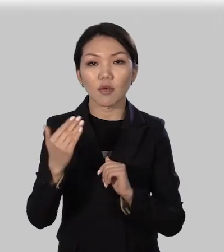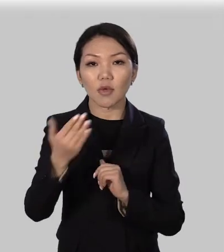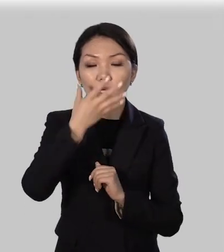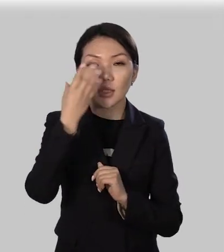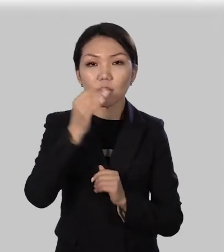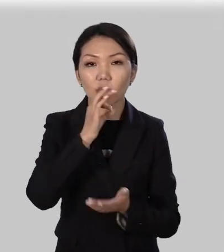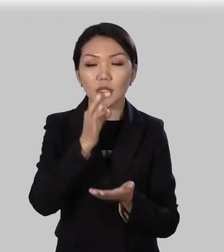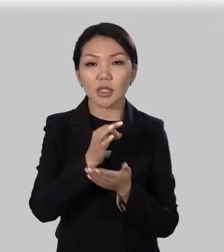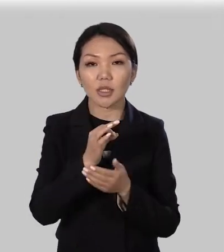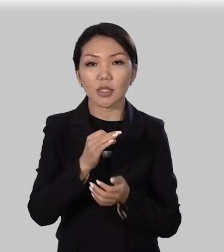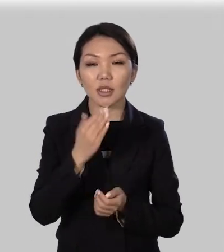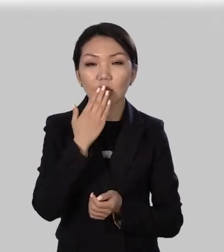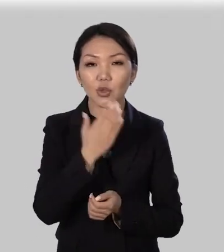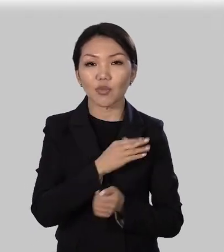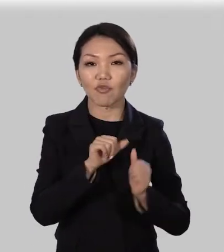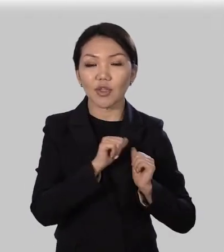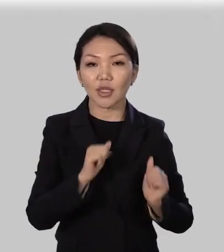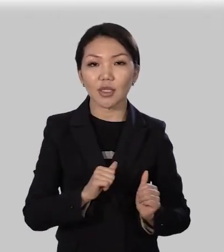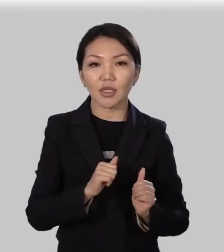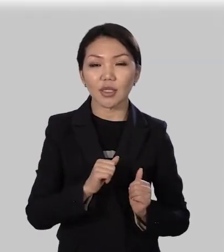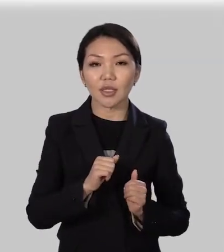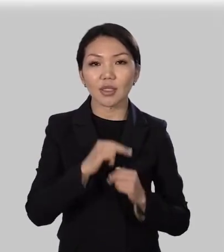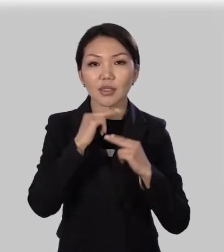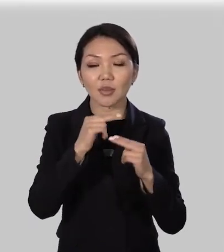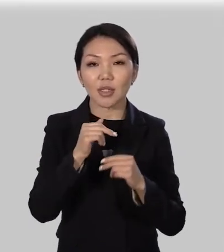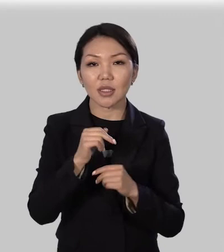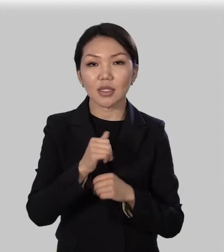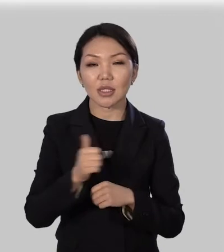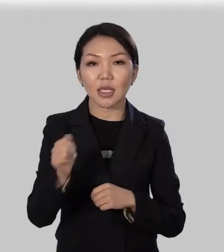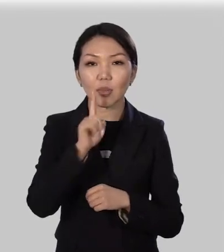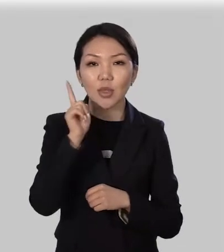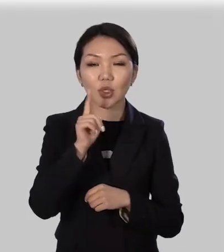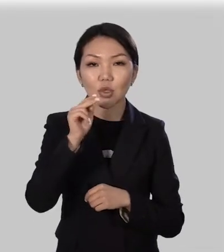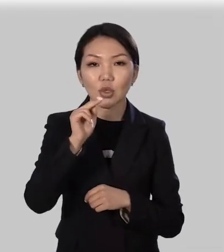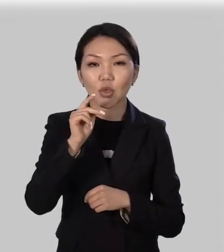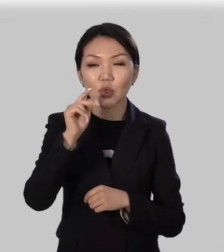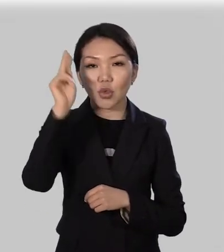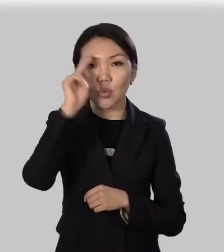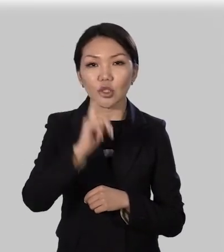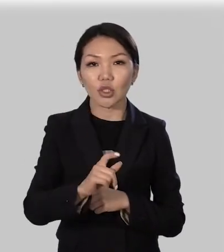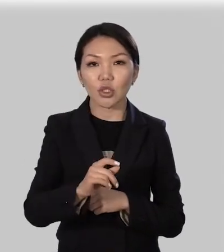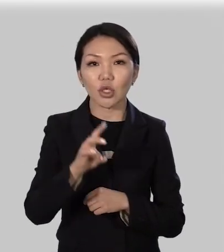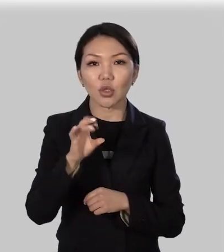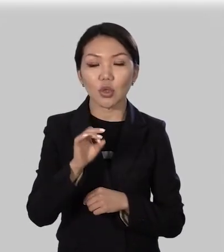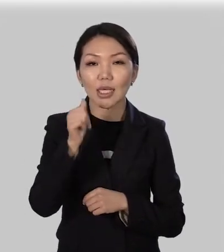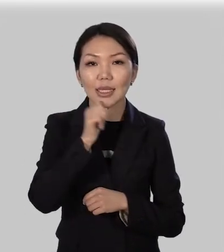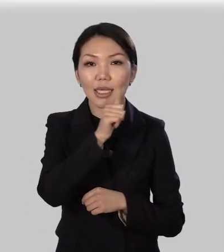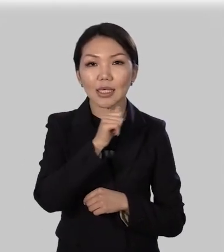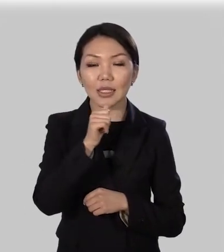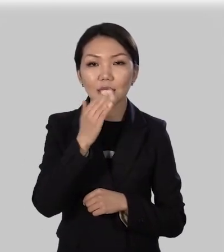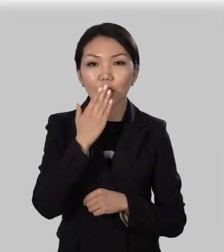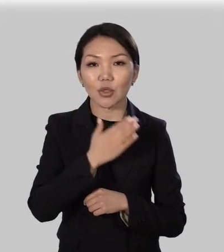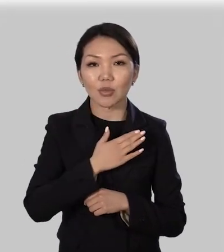любви», – заметил самый молодой ученик. «Тайны человеческой жизни велики, но тайна любви